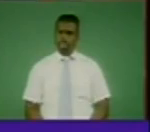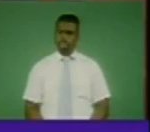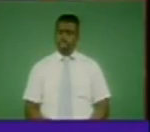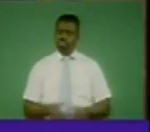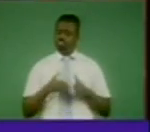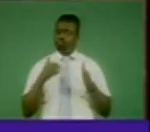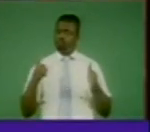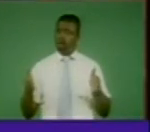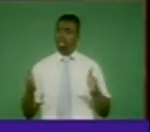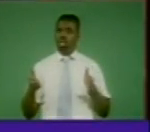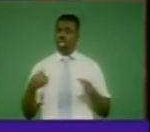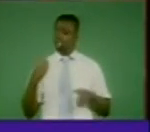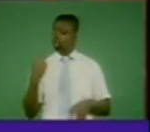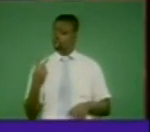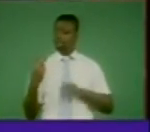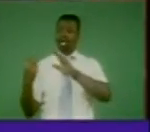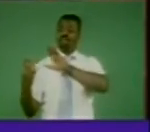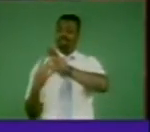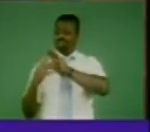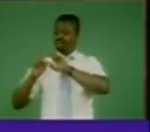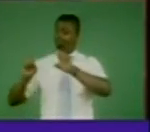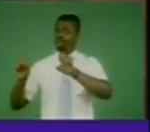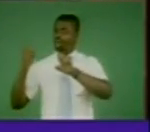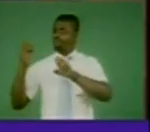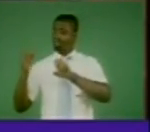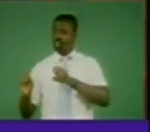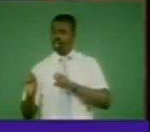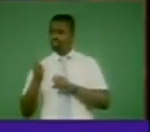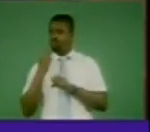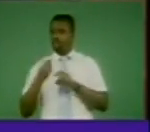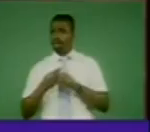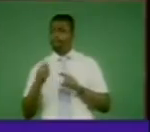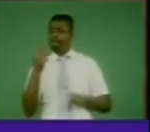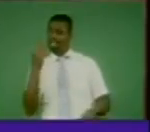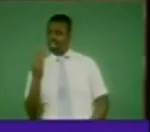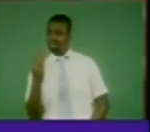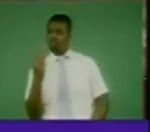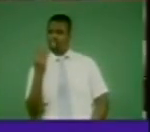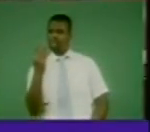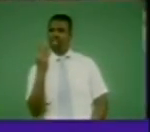ibara 129, ibara 30 ilikuwa na kura 334.